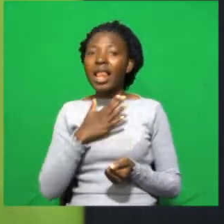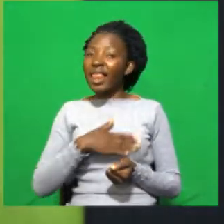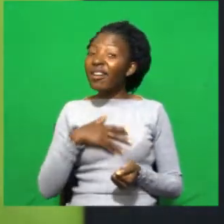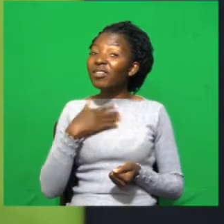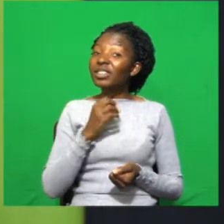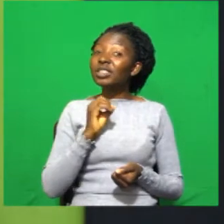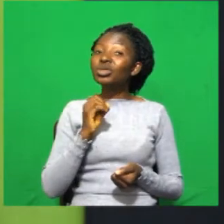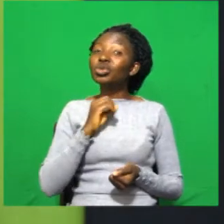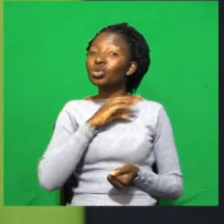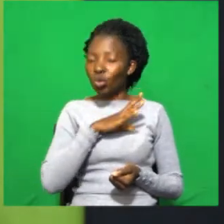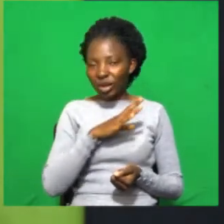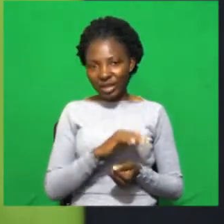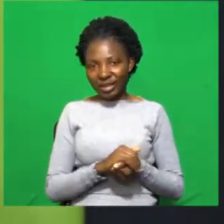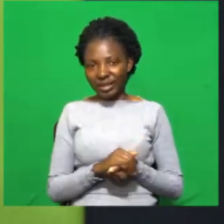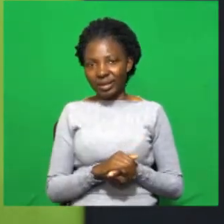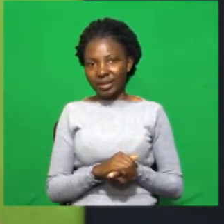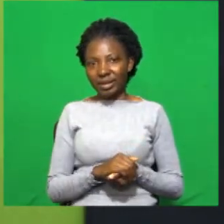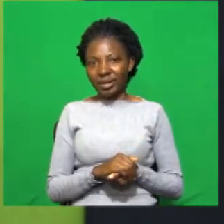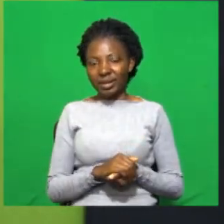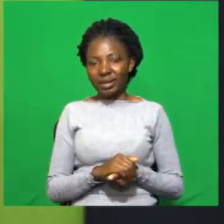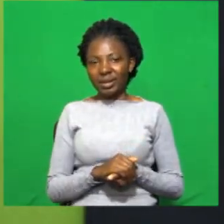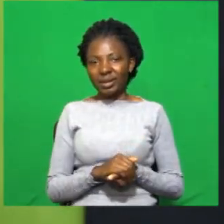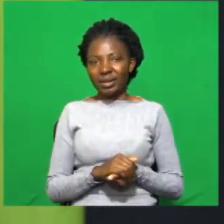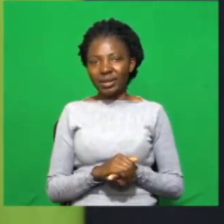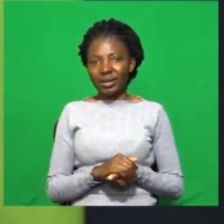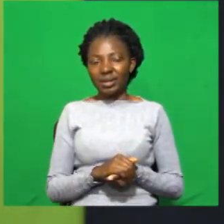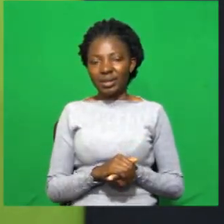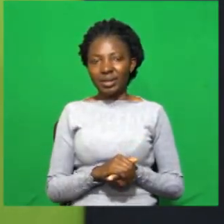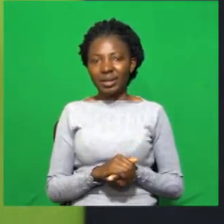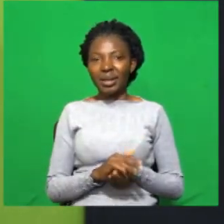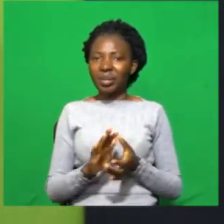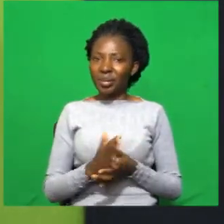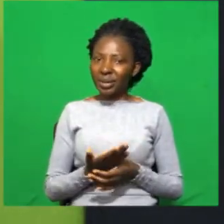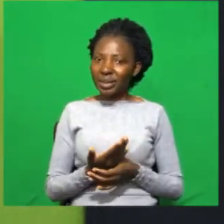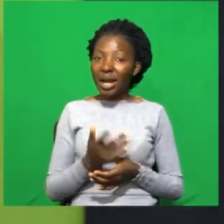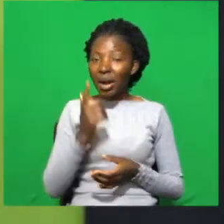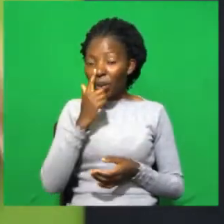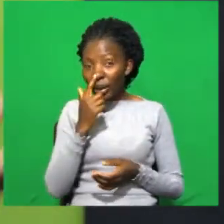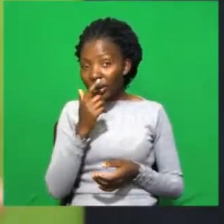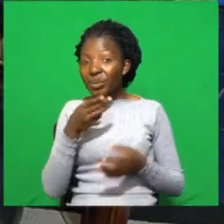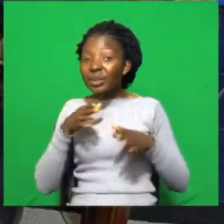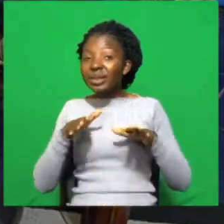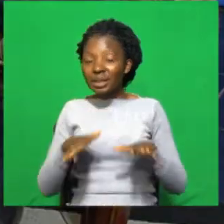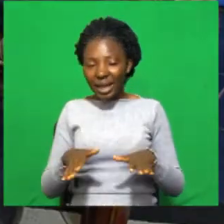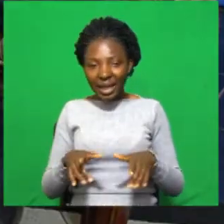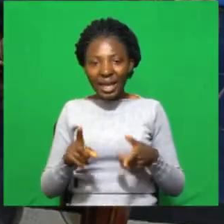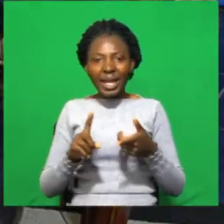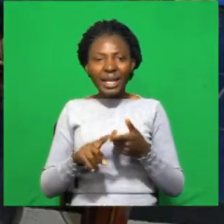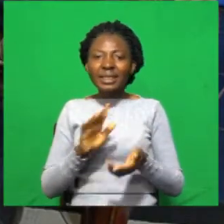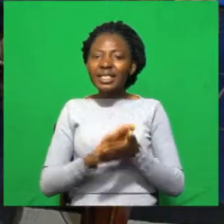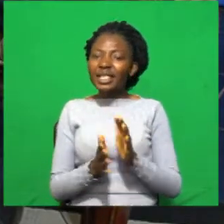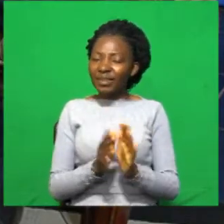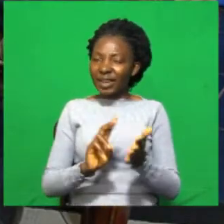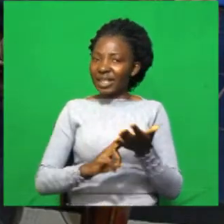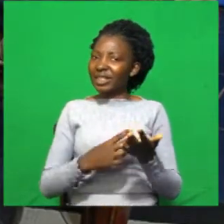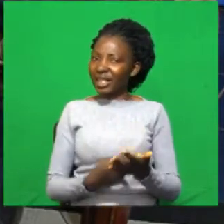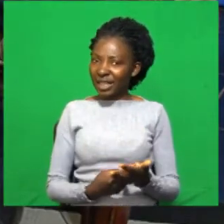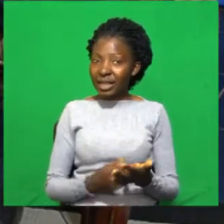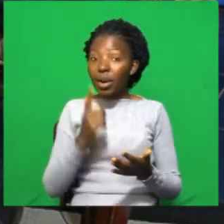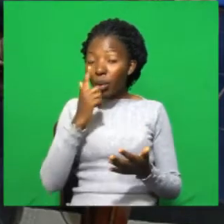pandiri kutotembawo napo pasta. Because kuti wakumana vanhu vakafa vakasamutswa ka. Hanzi zvazvichaita